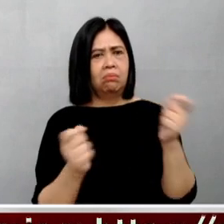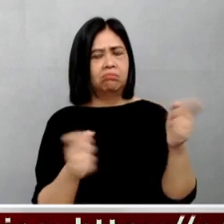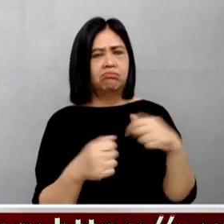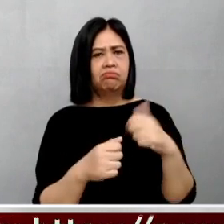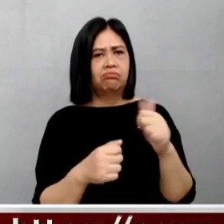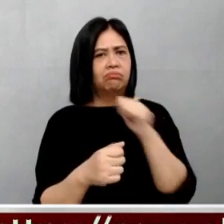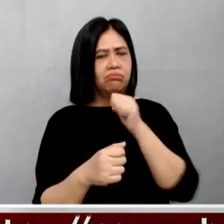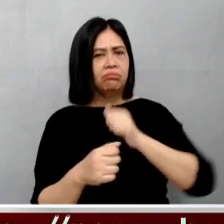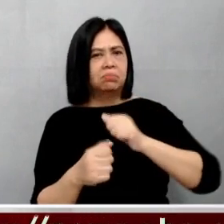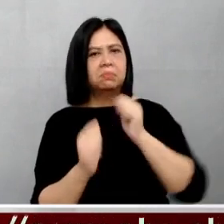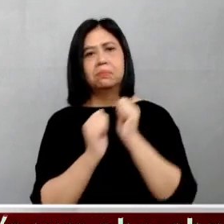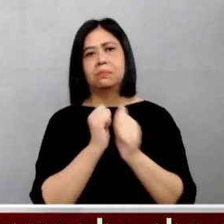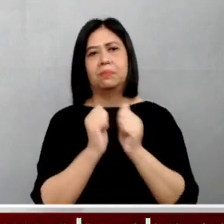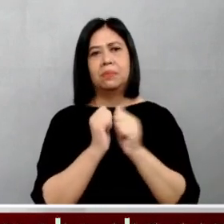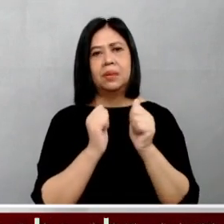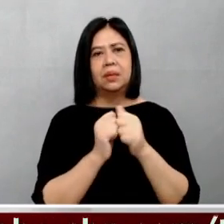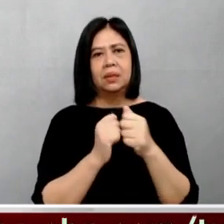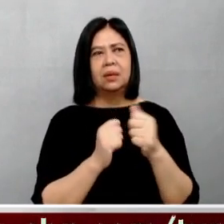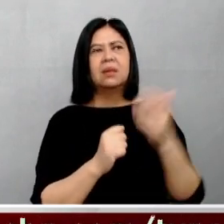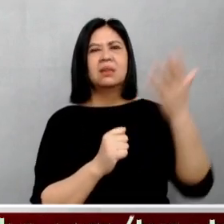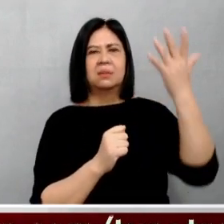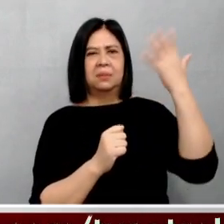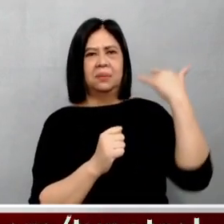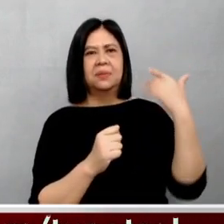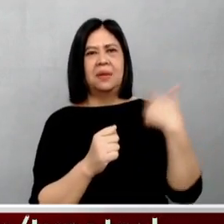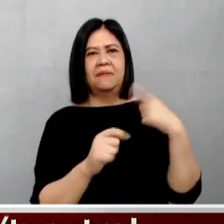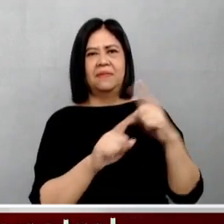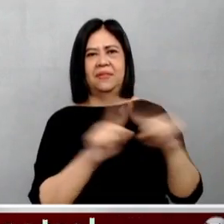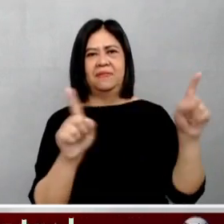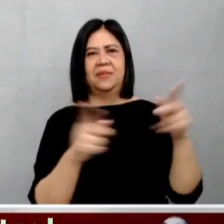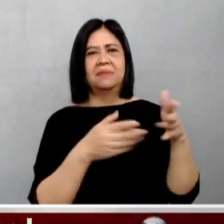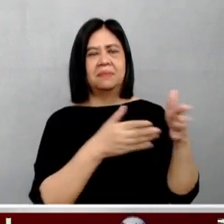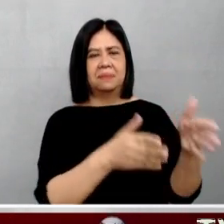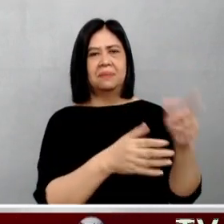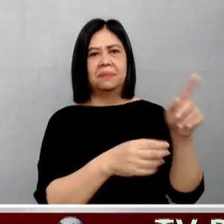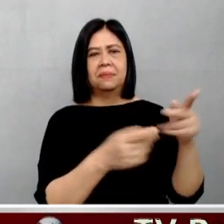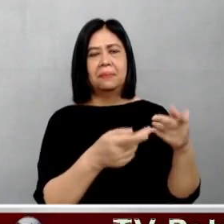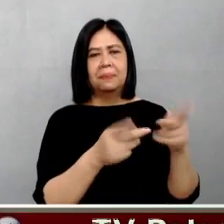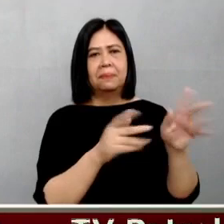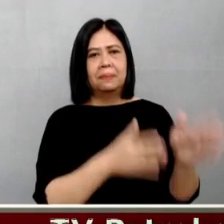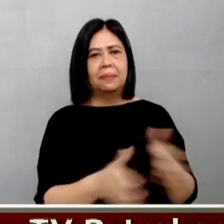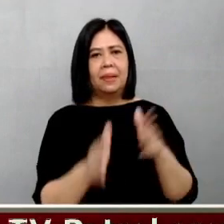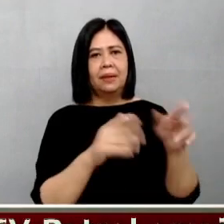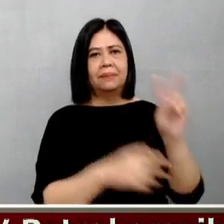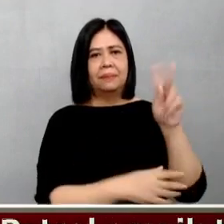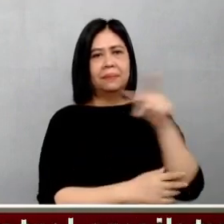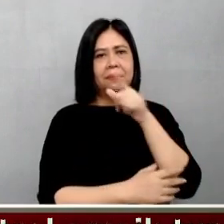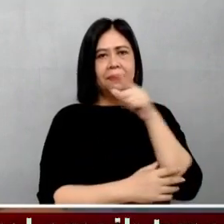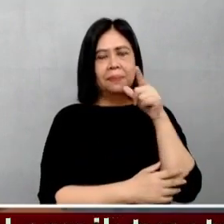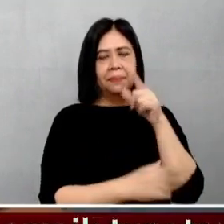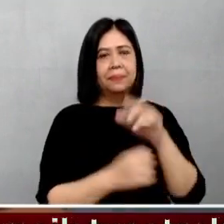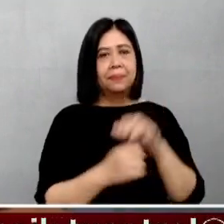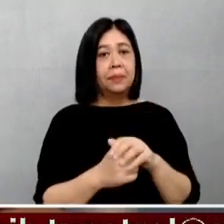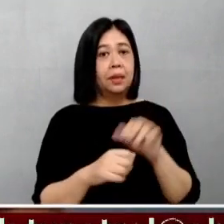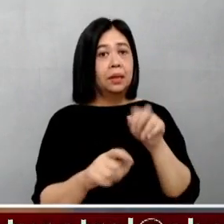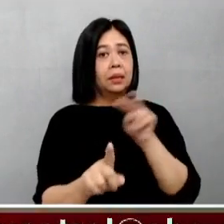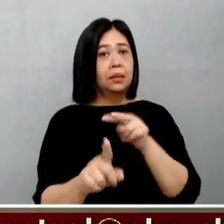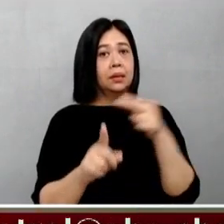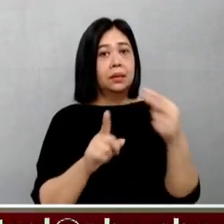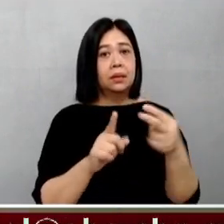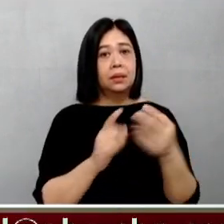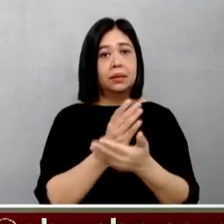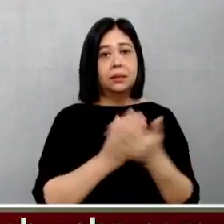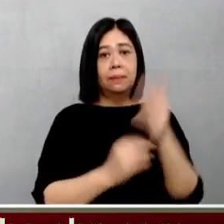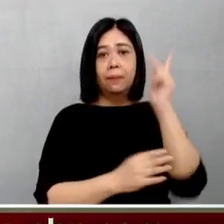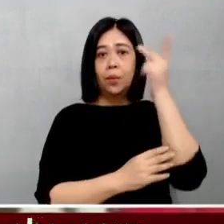ay nangangahulugang simulat sa pool. May iba ng plano ang kampo ng Vice Presidente. Sa punto de vista ng ilang political